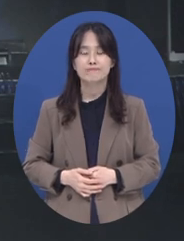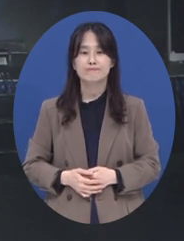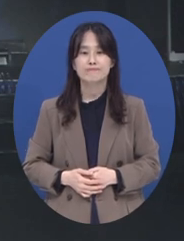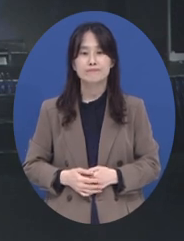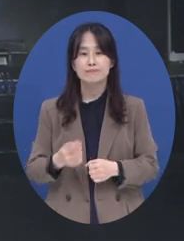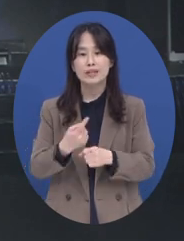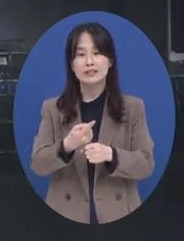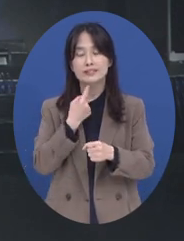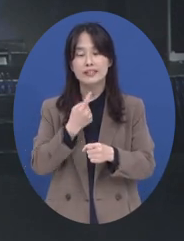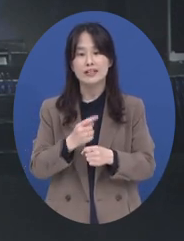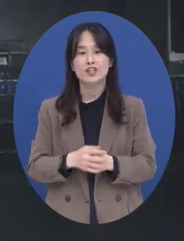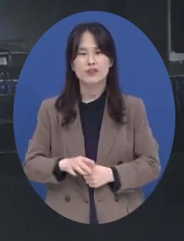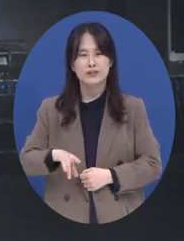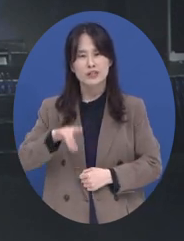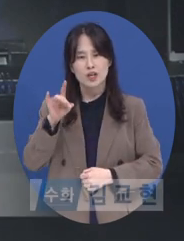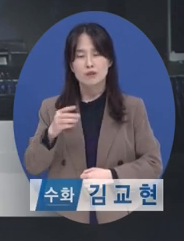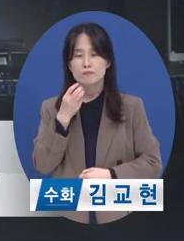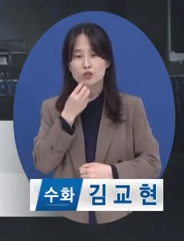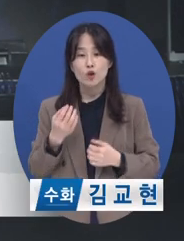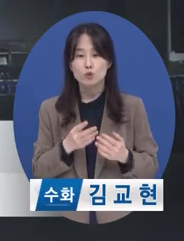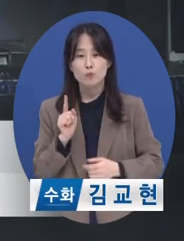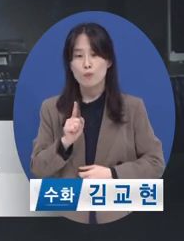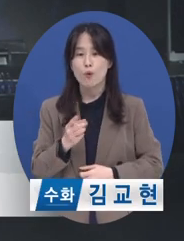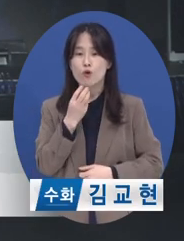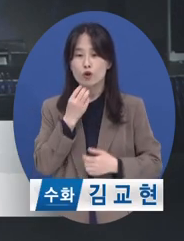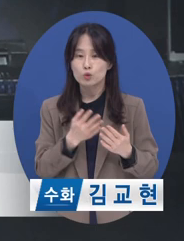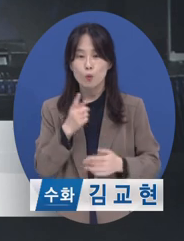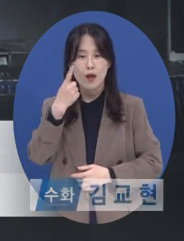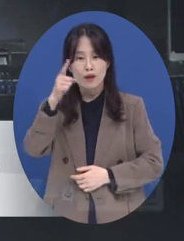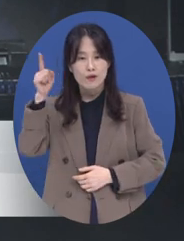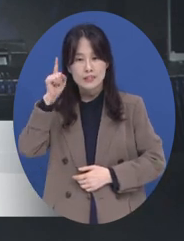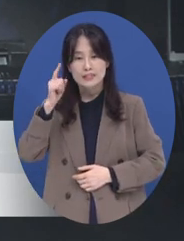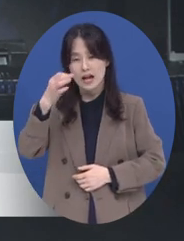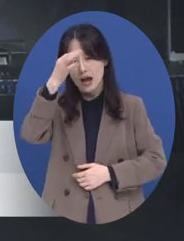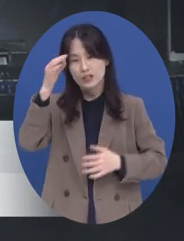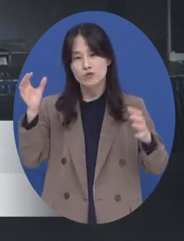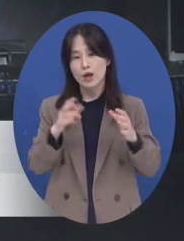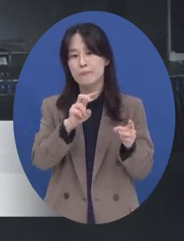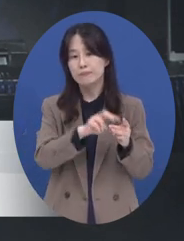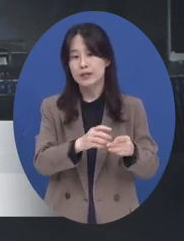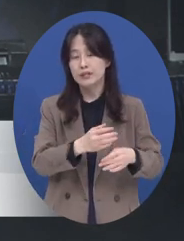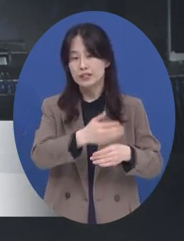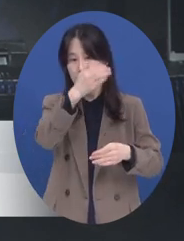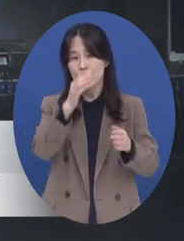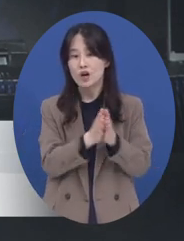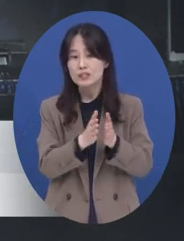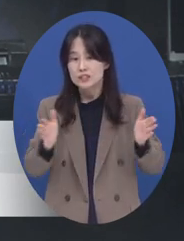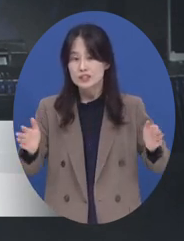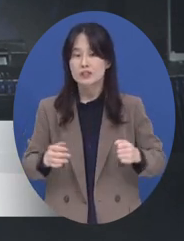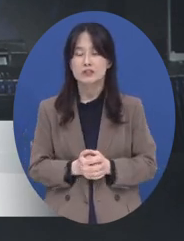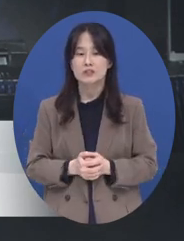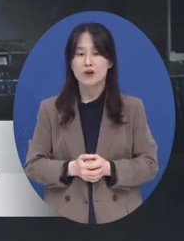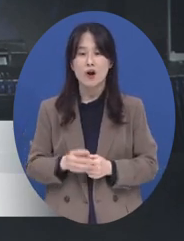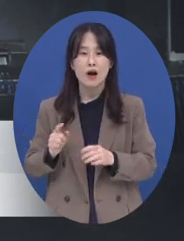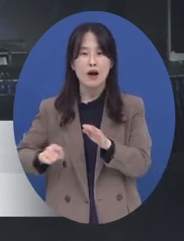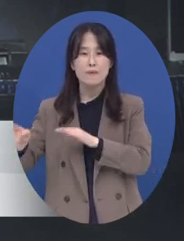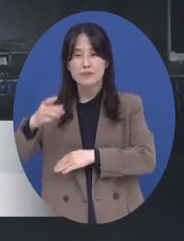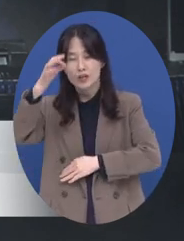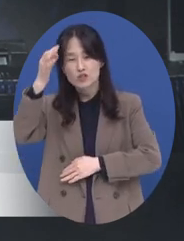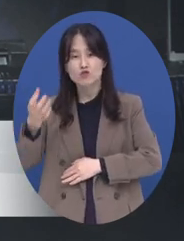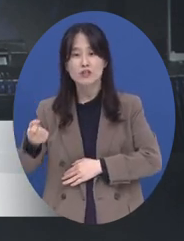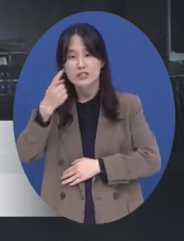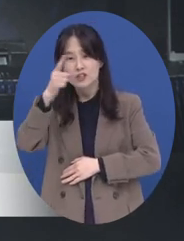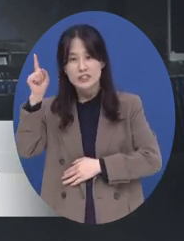경기도는 지난해 지자체 최초로 경기 러시아 기술 협력센터를 열었는데요. 도내 중소기업이 첨단 기술을 지닌